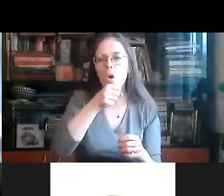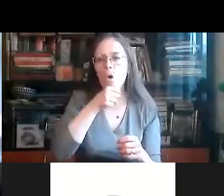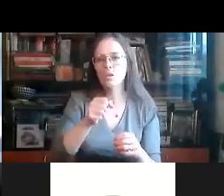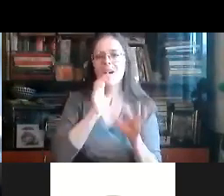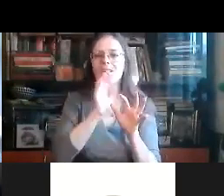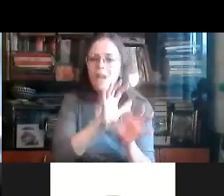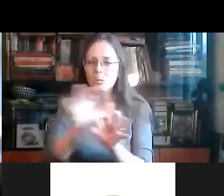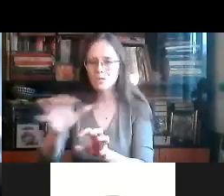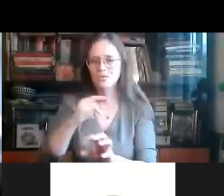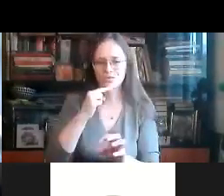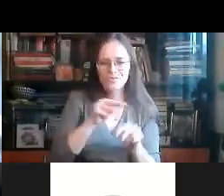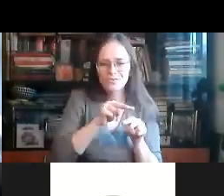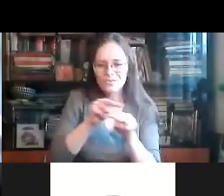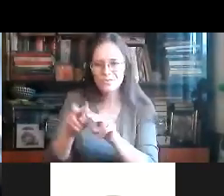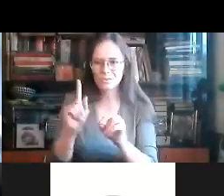тоже оказываются